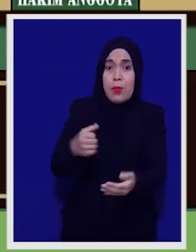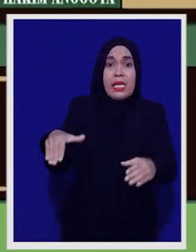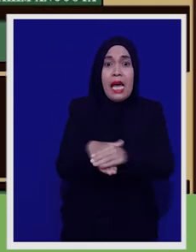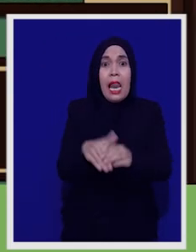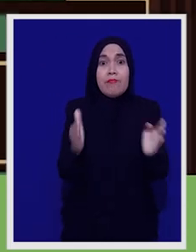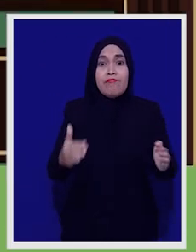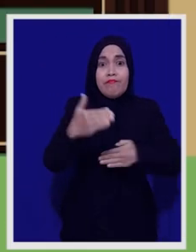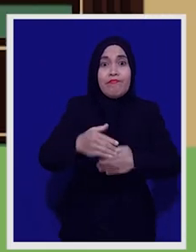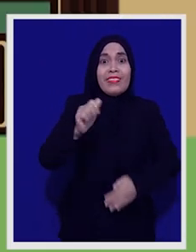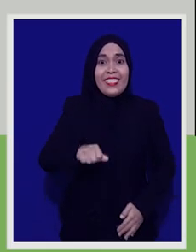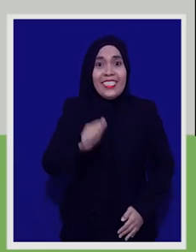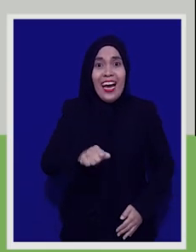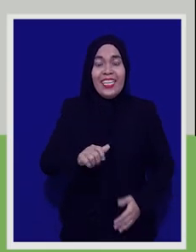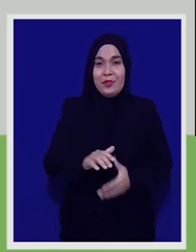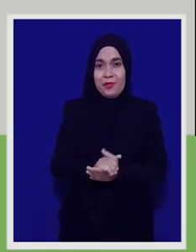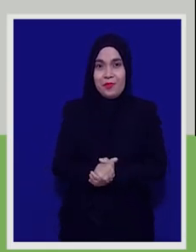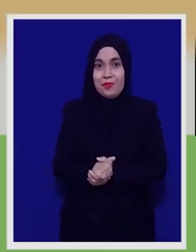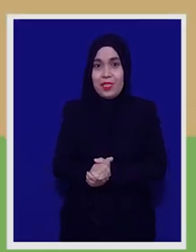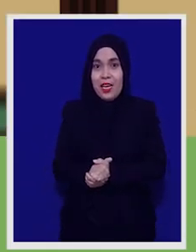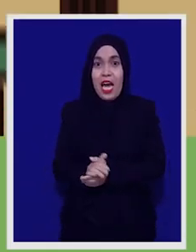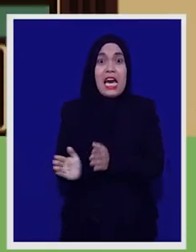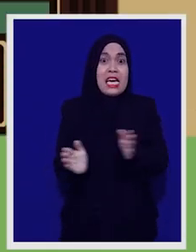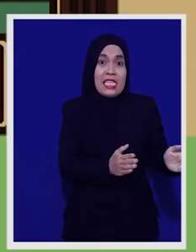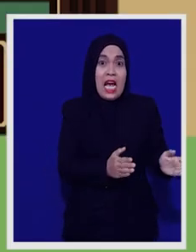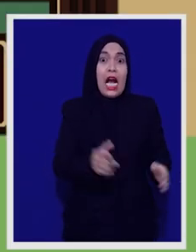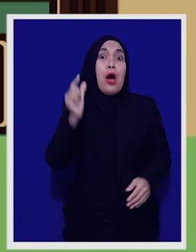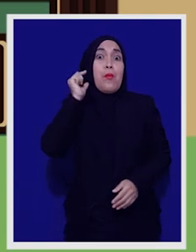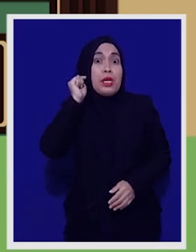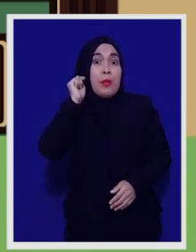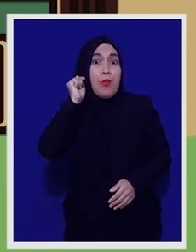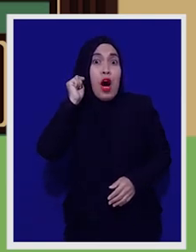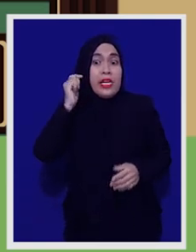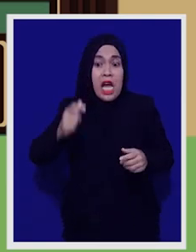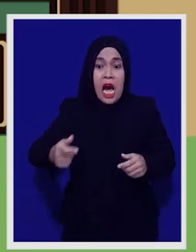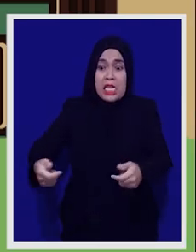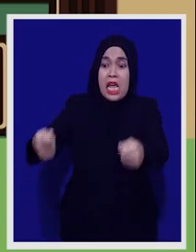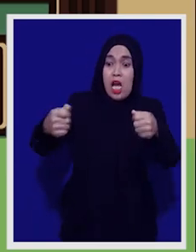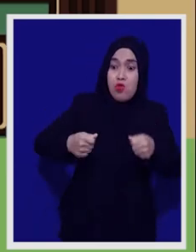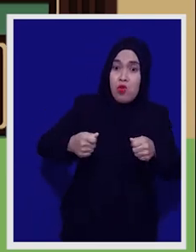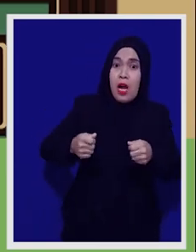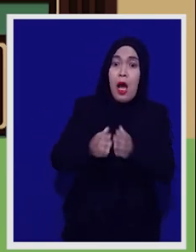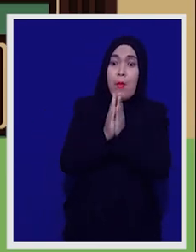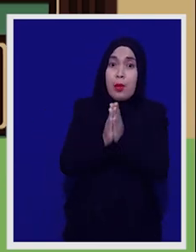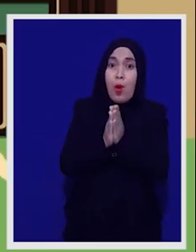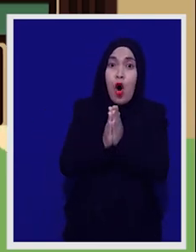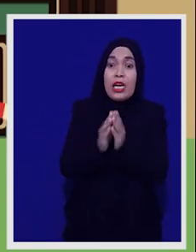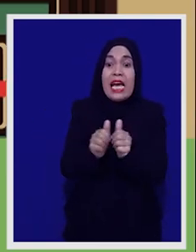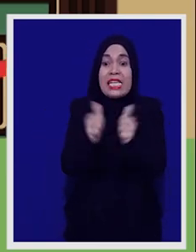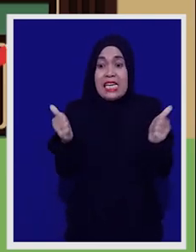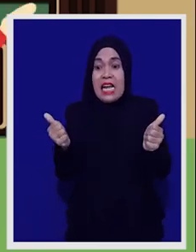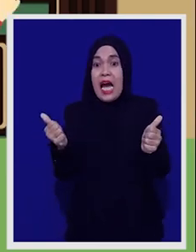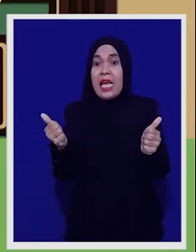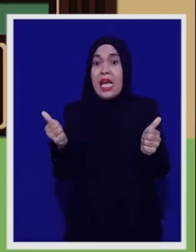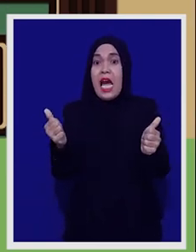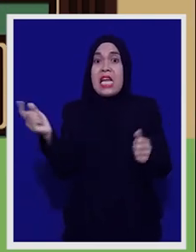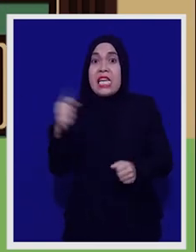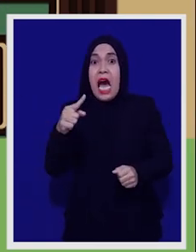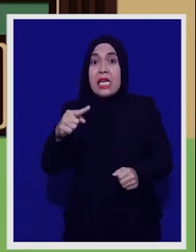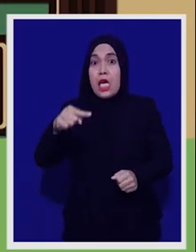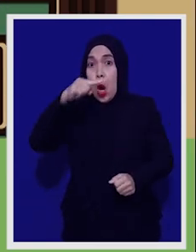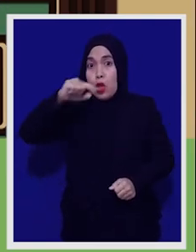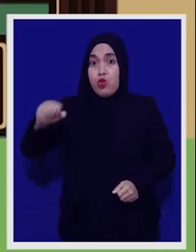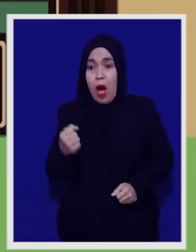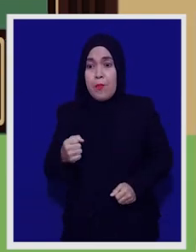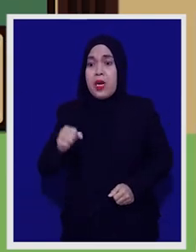persidangan. Sedangkan bagi perempuan yang diajukan permohonan cerai oleh suaminya dalam perkara cerai talak,